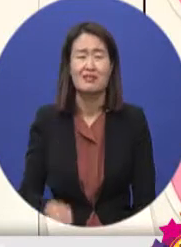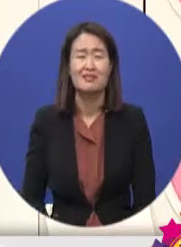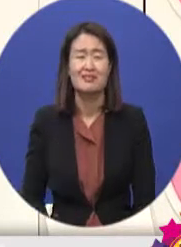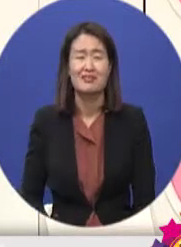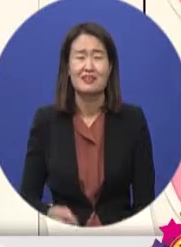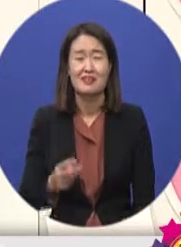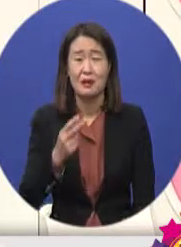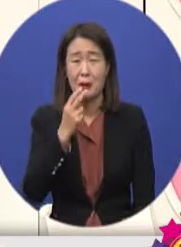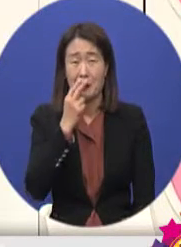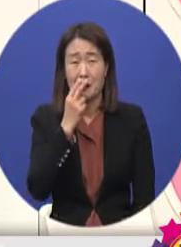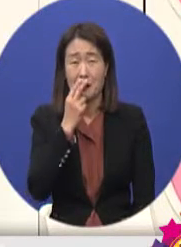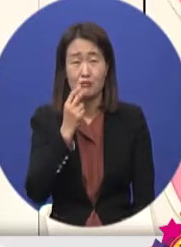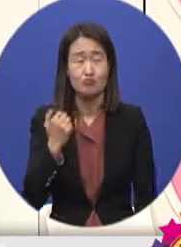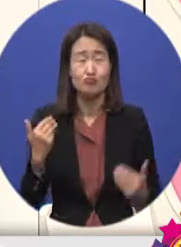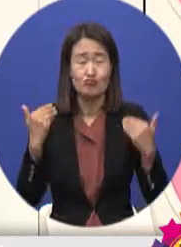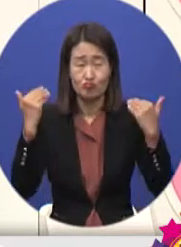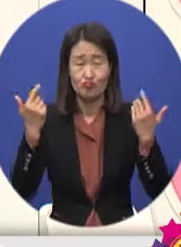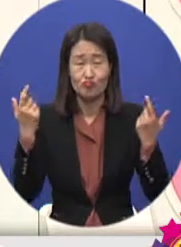나이 아니에요, 그죠?